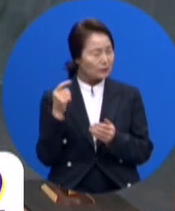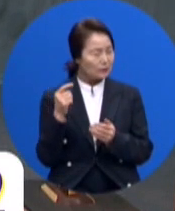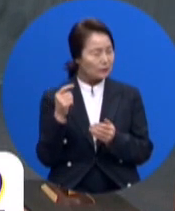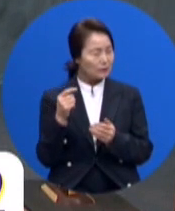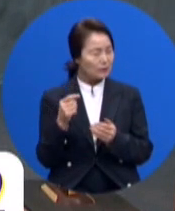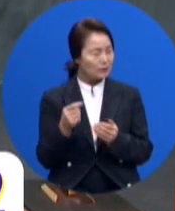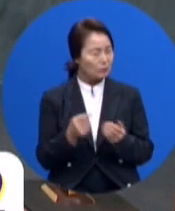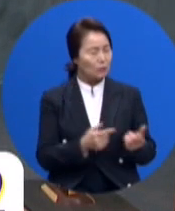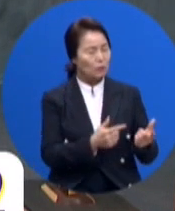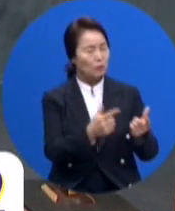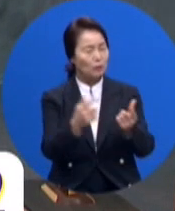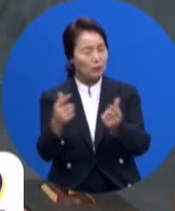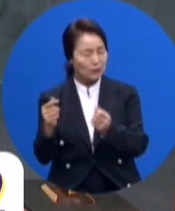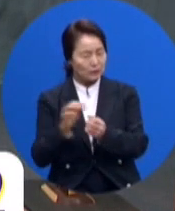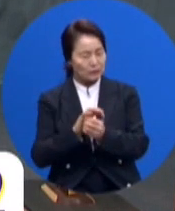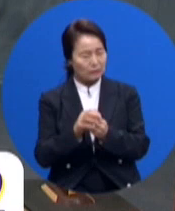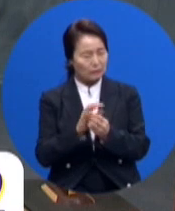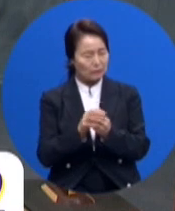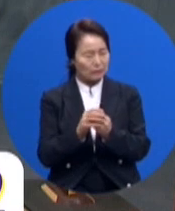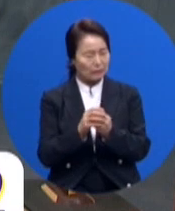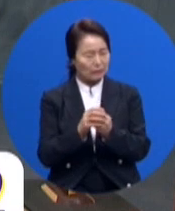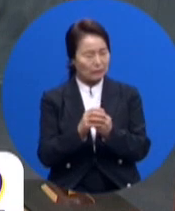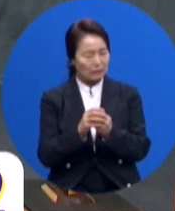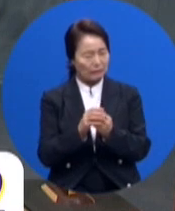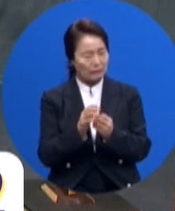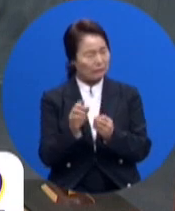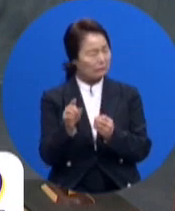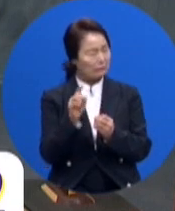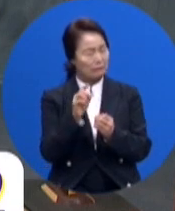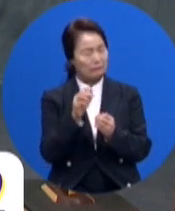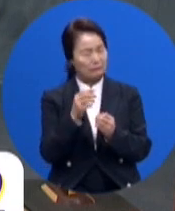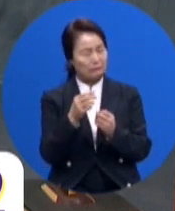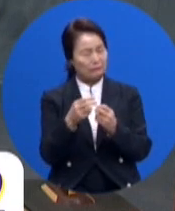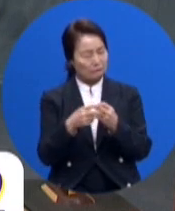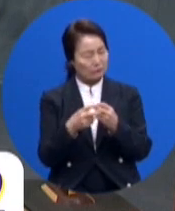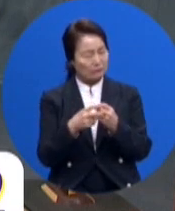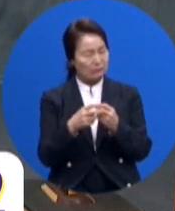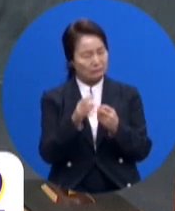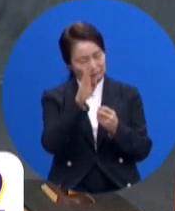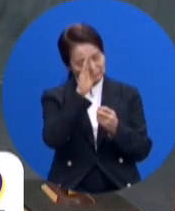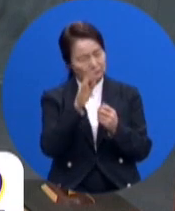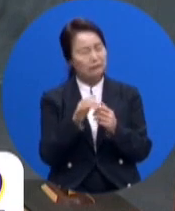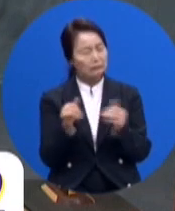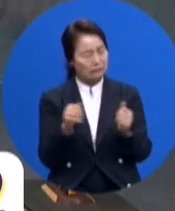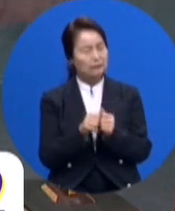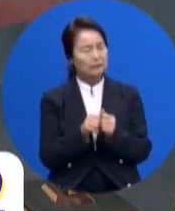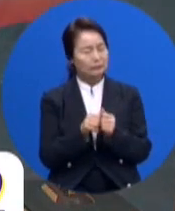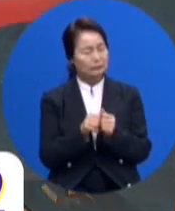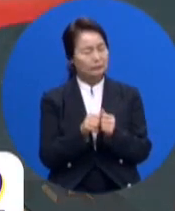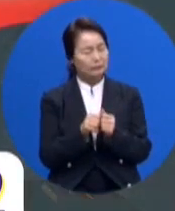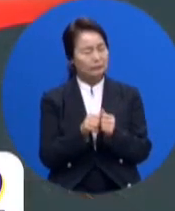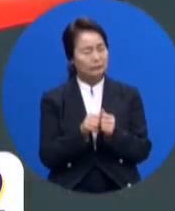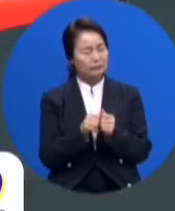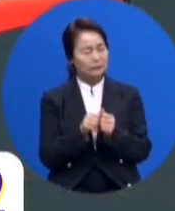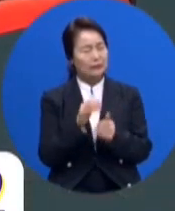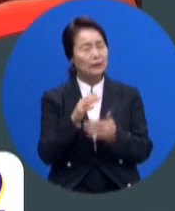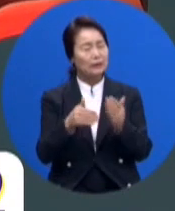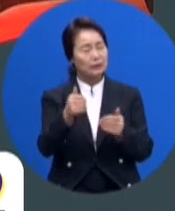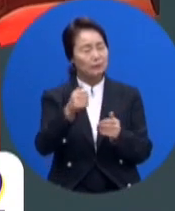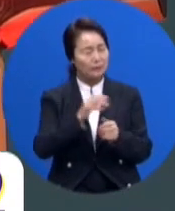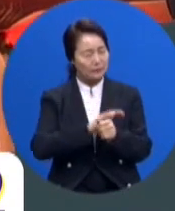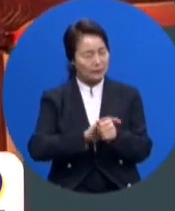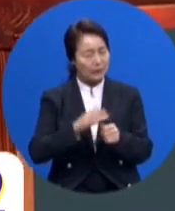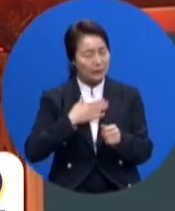그들을 병균 취급한다는 말까지 들을 때 마음이 참 무너졌습니다. 그러나 아버지 하나님 아시죠? 우리 하나님은 지금